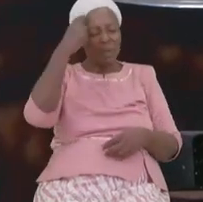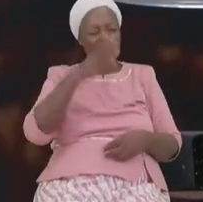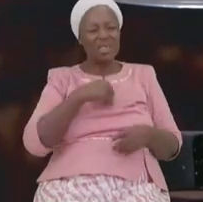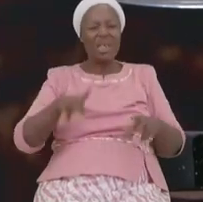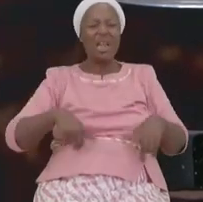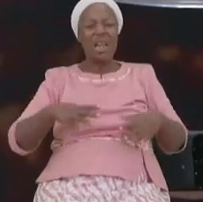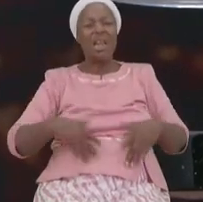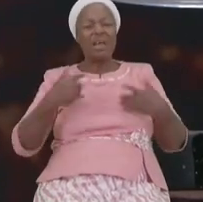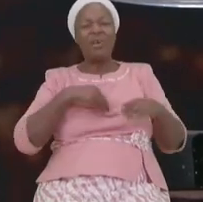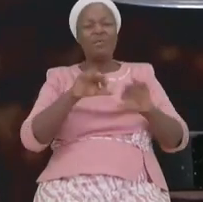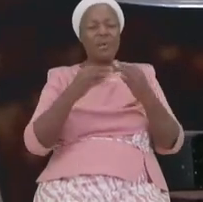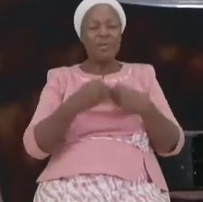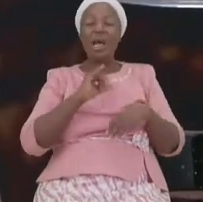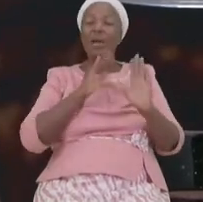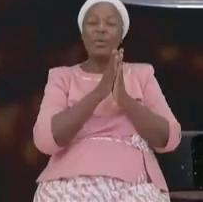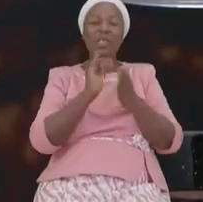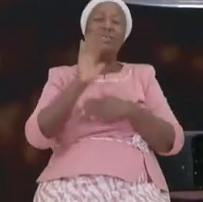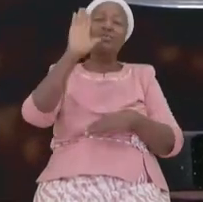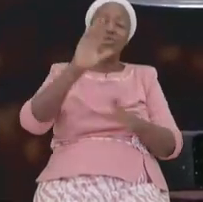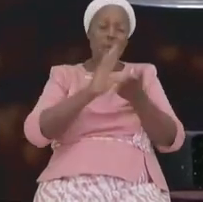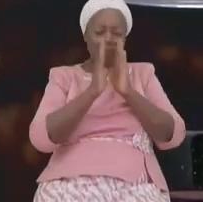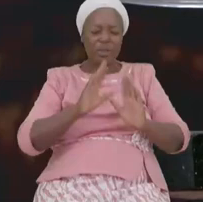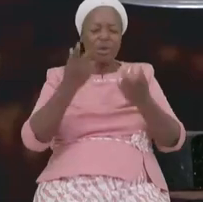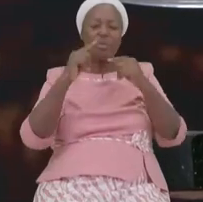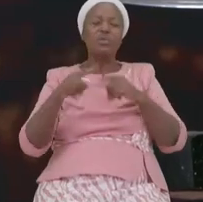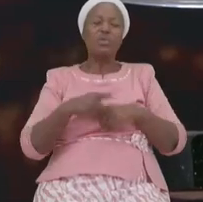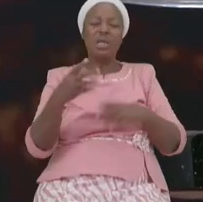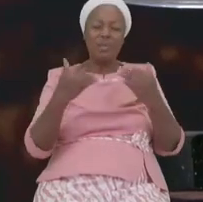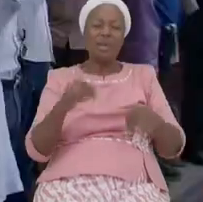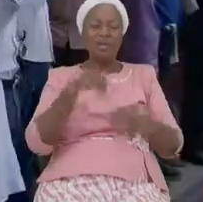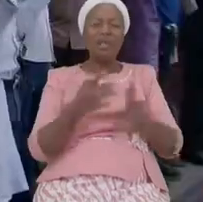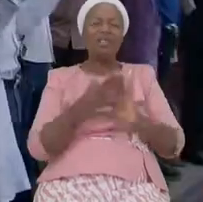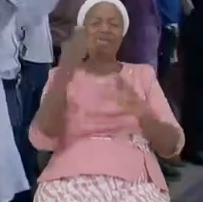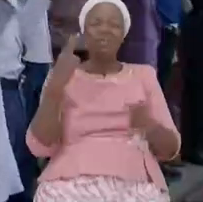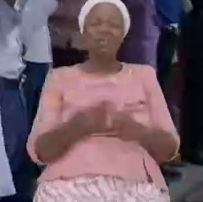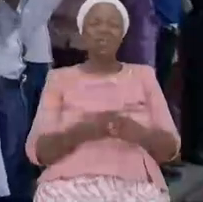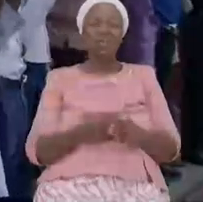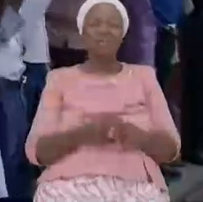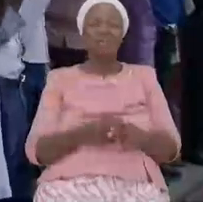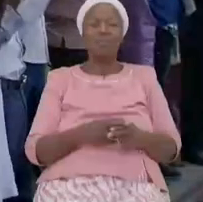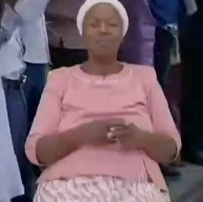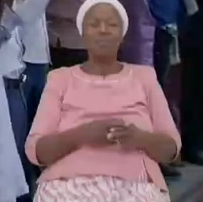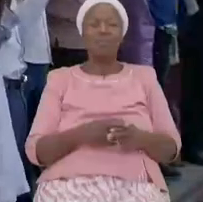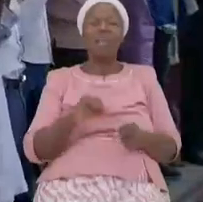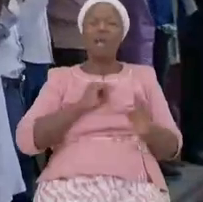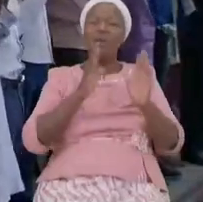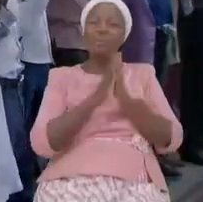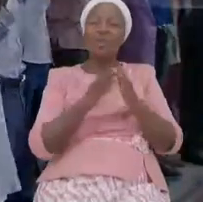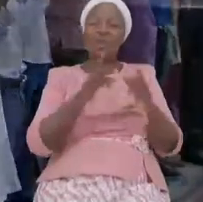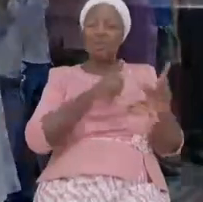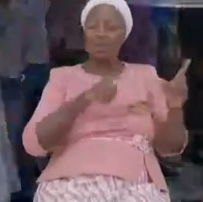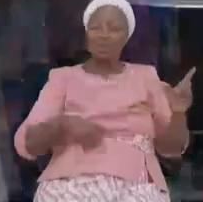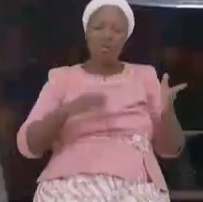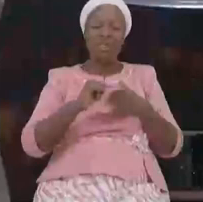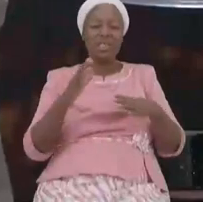je prie que ta paix vienne à eux maintenant au nom de Jésus. Je prie, Seigneur, la vie